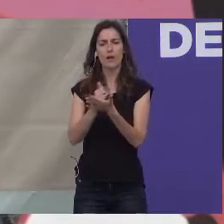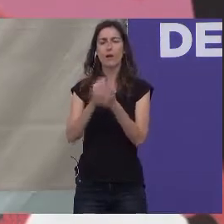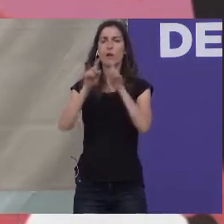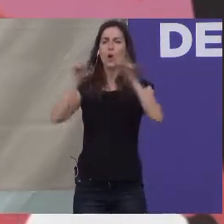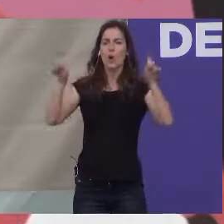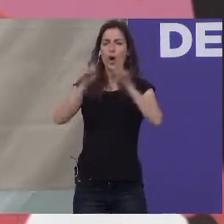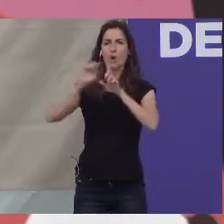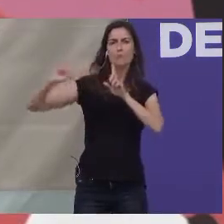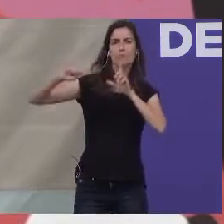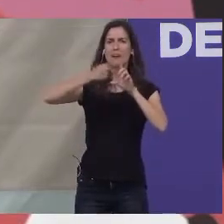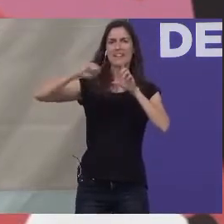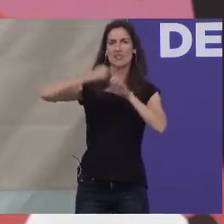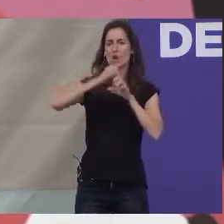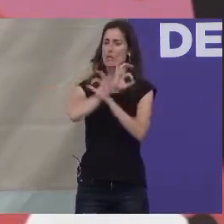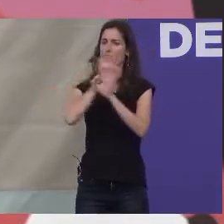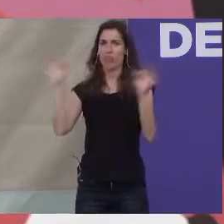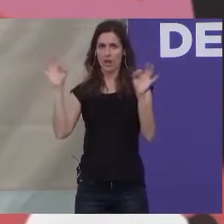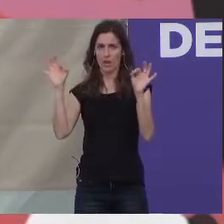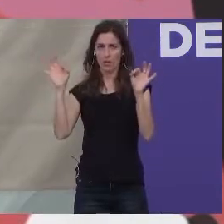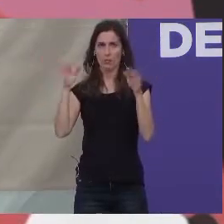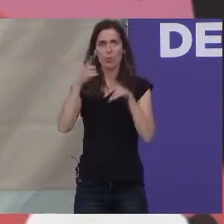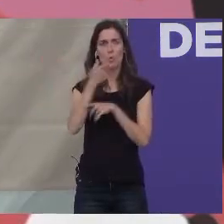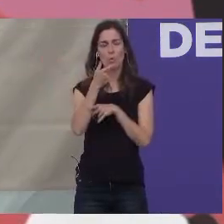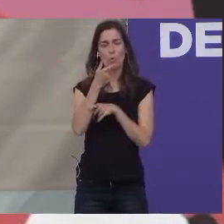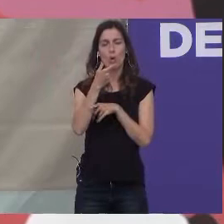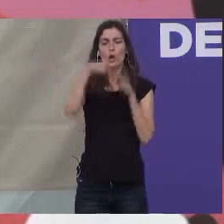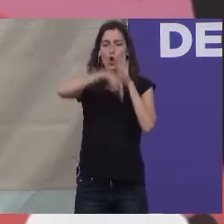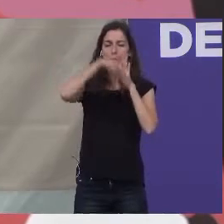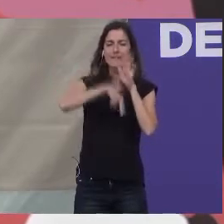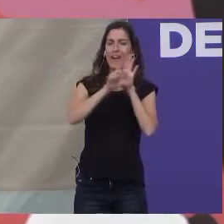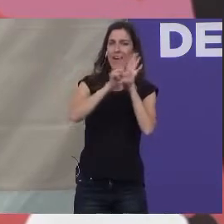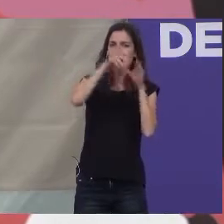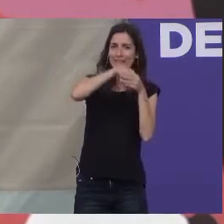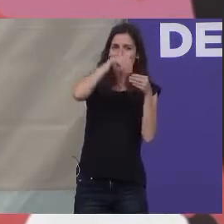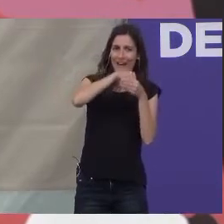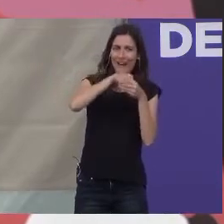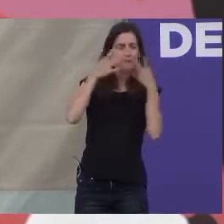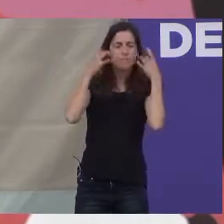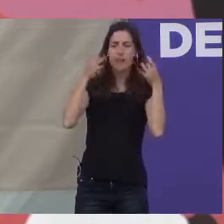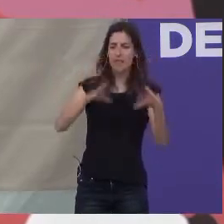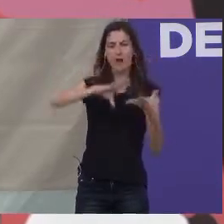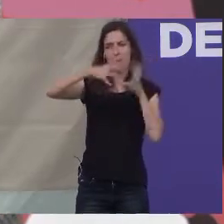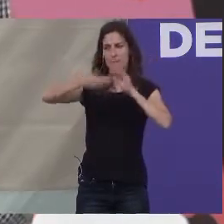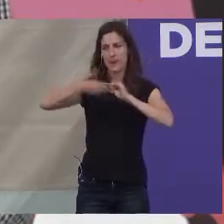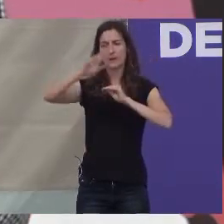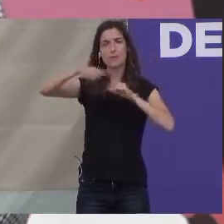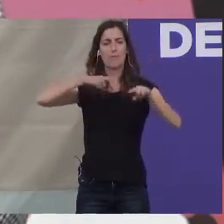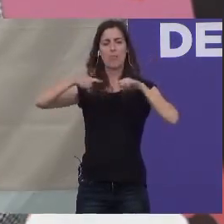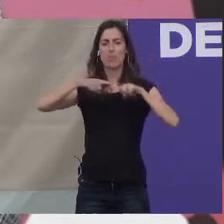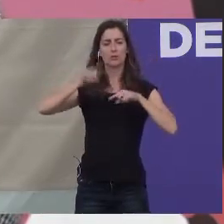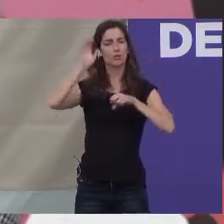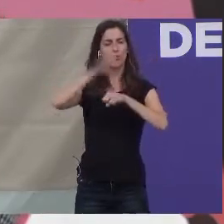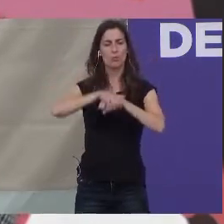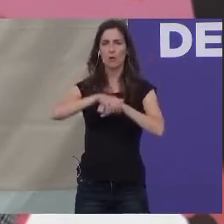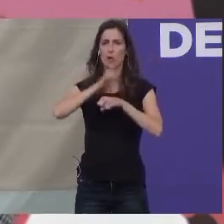objecte de pressions, que aplicarà la normativa legal interna de forma imparcial i que complirà amb el seu mandat de la forma més